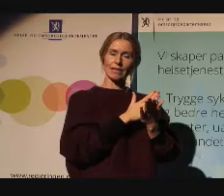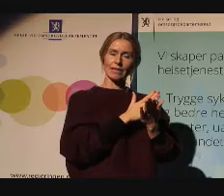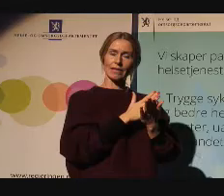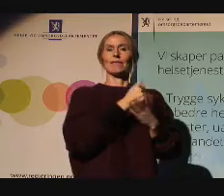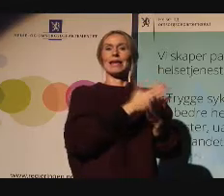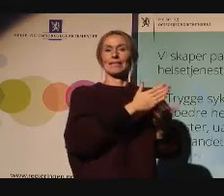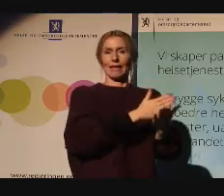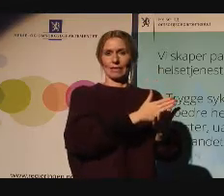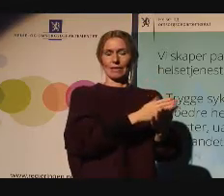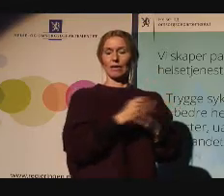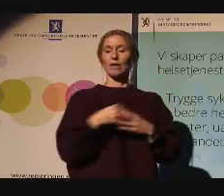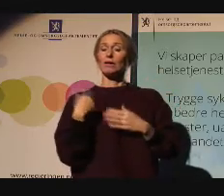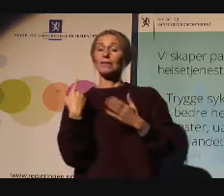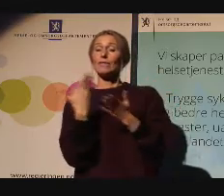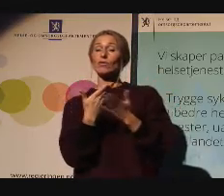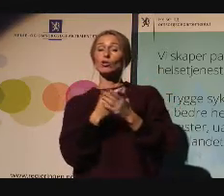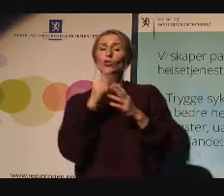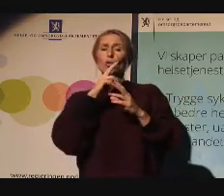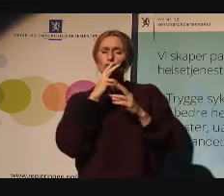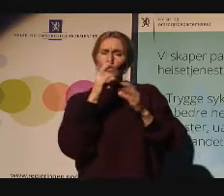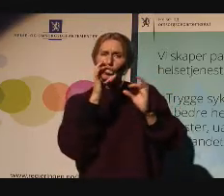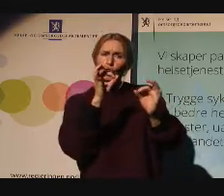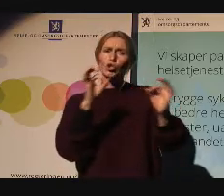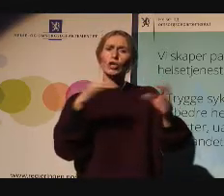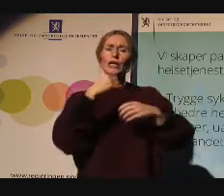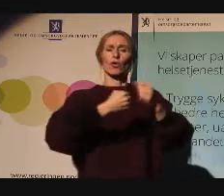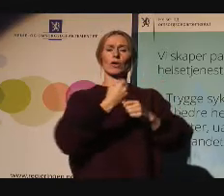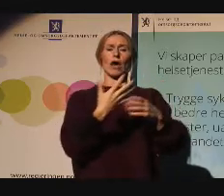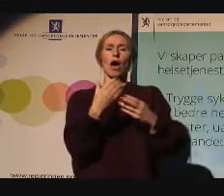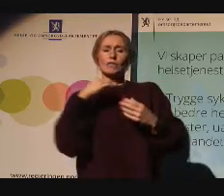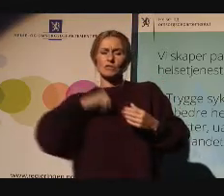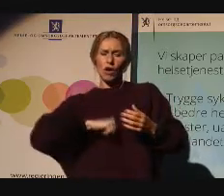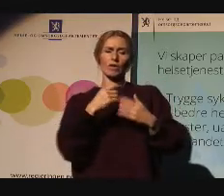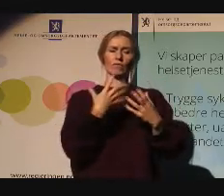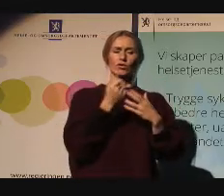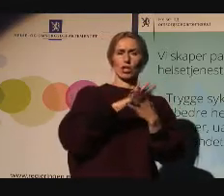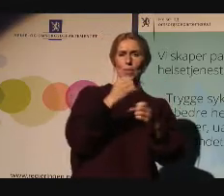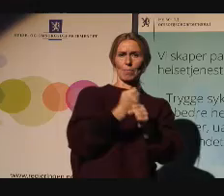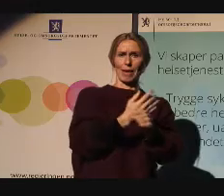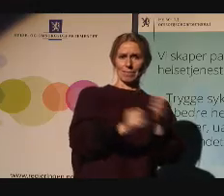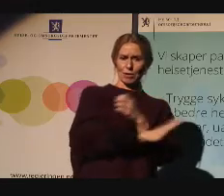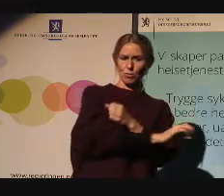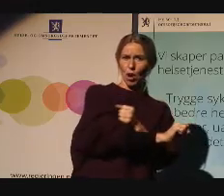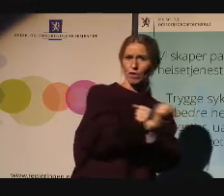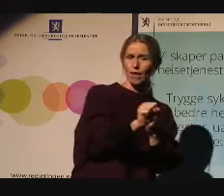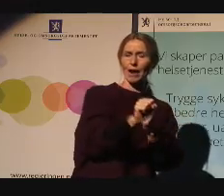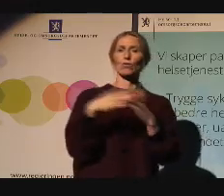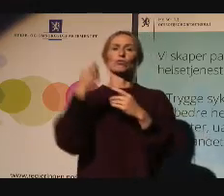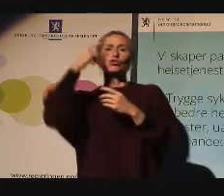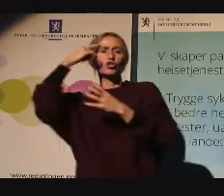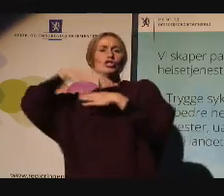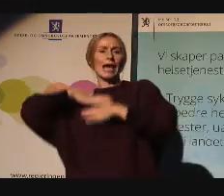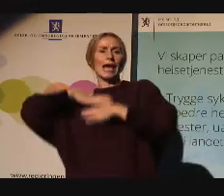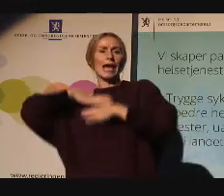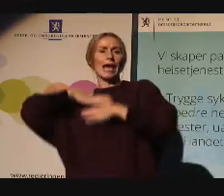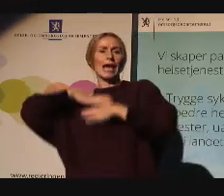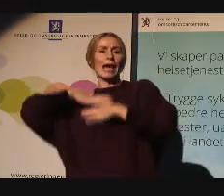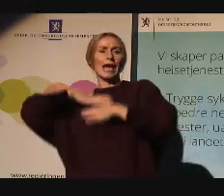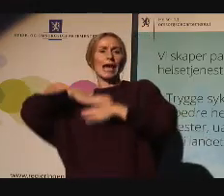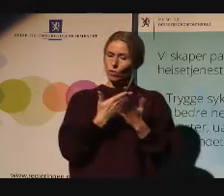foreslår å tydeliggjøre ansvaret mellom og samarbeidet mellom barnevern og psykisk helse. Og de foreslår å lovfeste en plikt